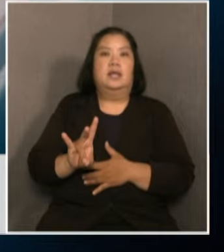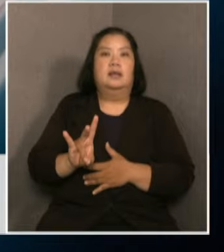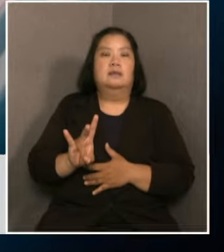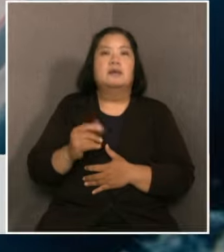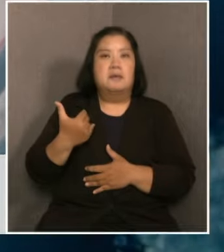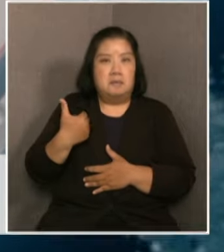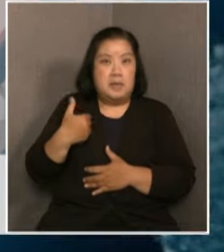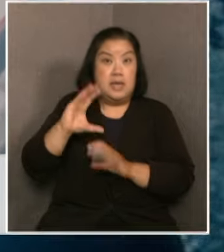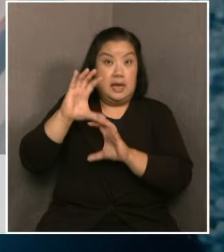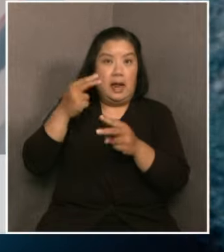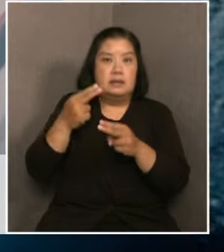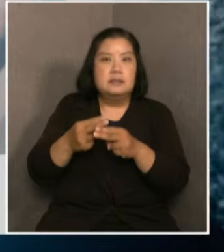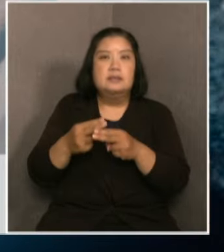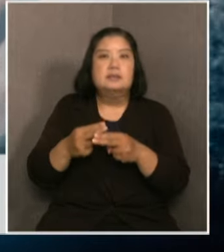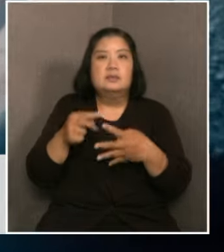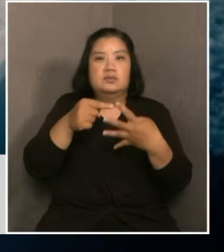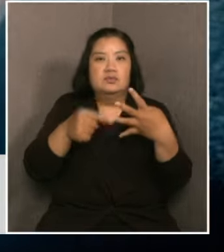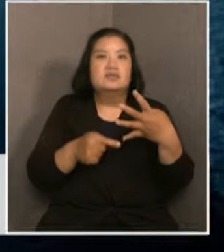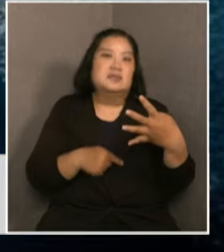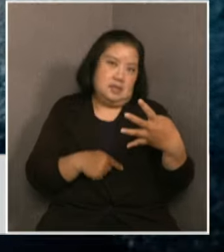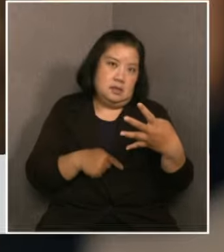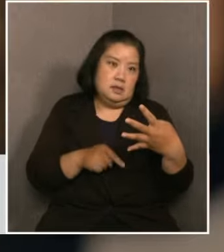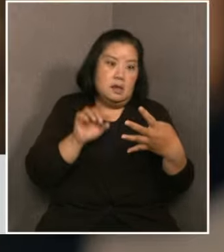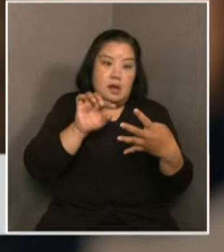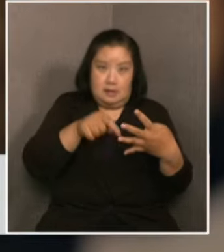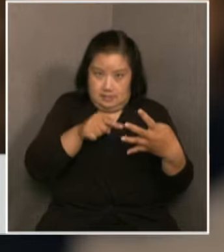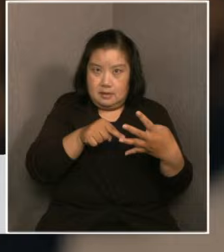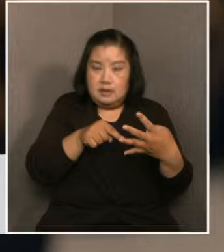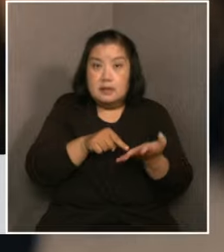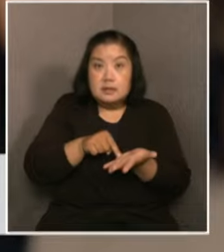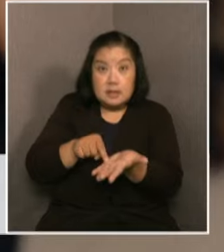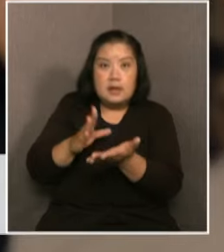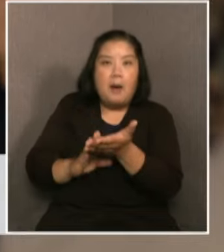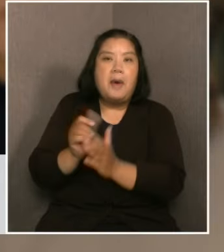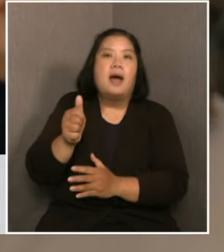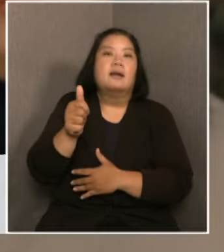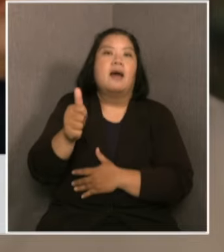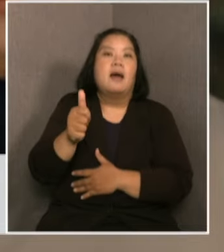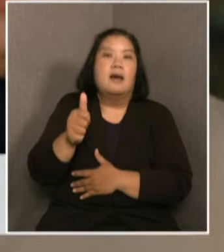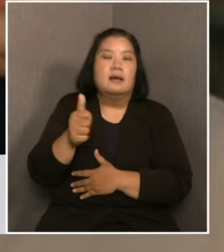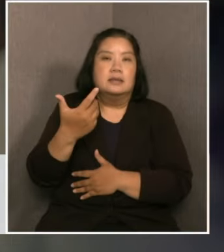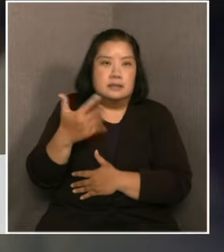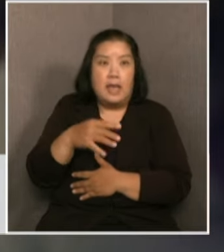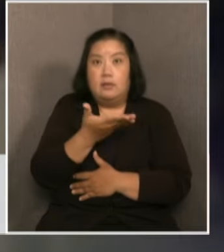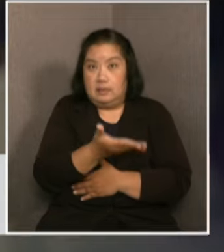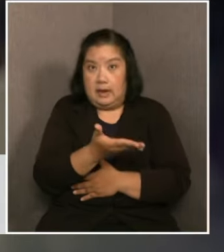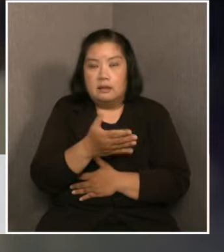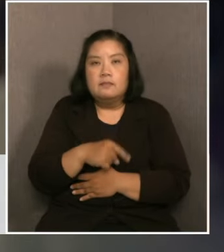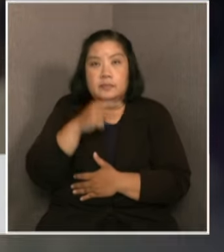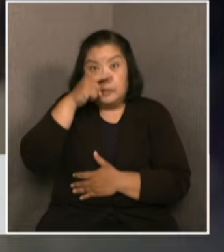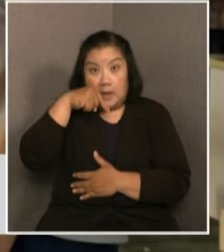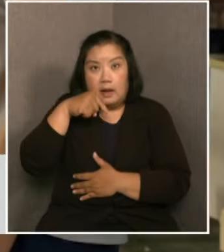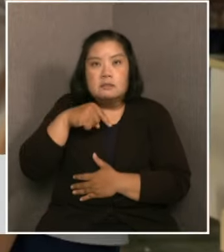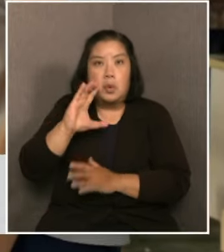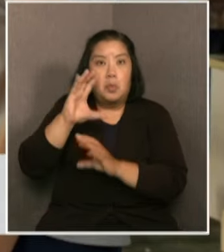4เรื่องเท่านั้นที่ได้รับการพิจารณาคัดเลือกให้ผ่านกฎเกณฑ์นี้และยังเป็นภาพยนตร์ไทยเรื่องแรกที่ได้เข้าฉ